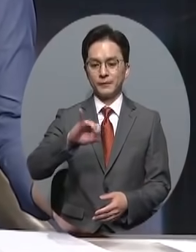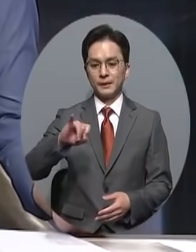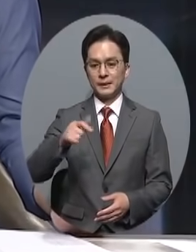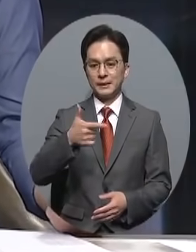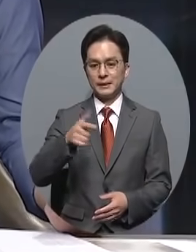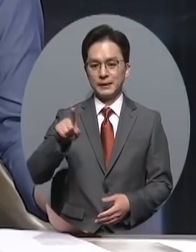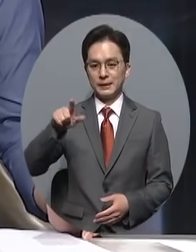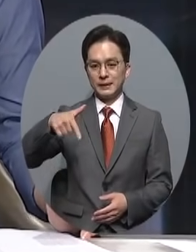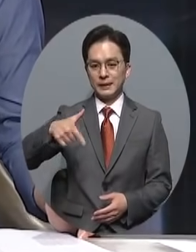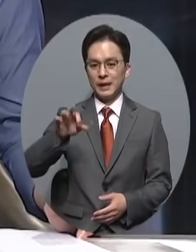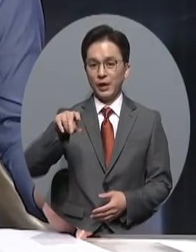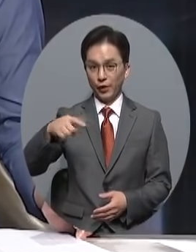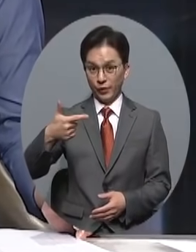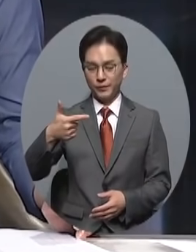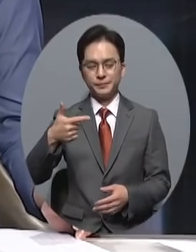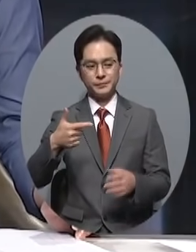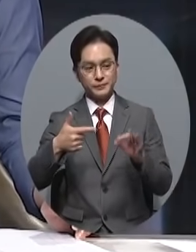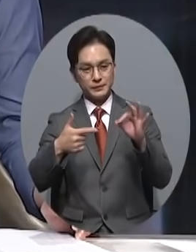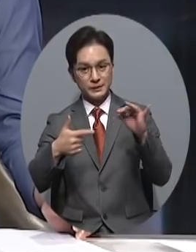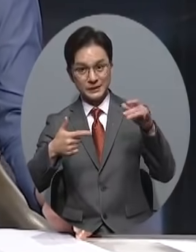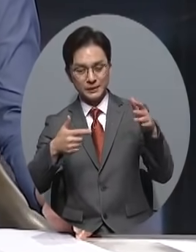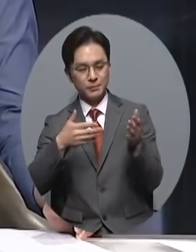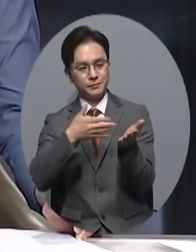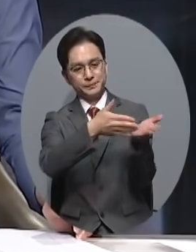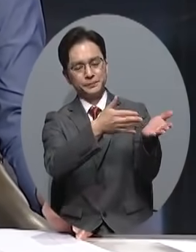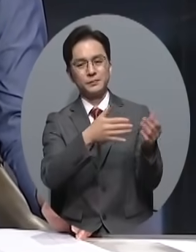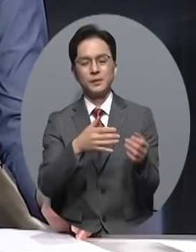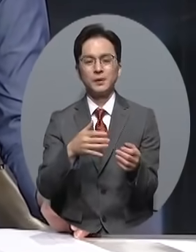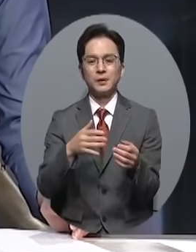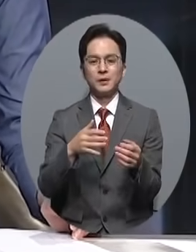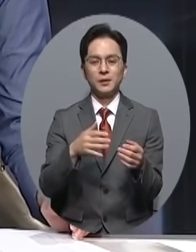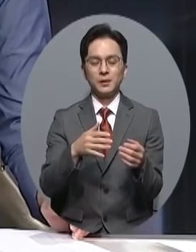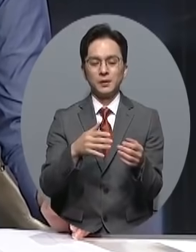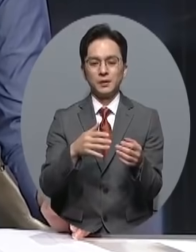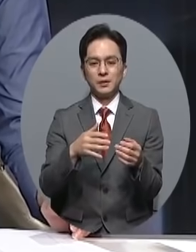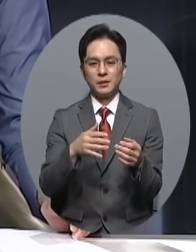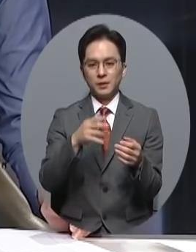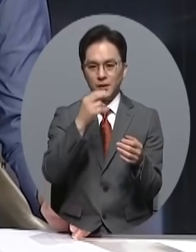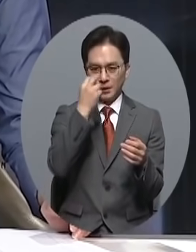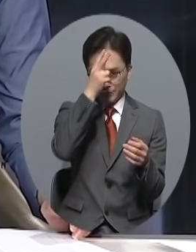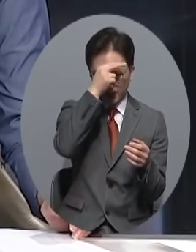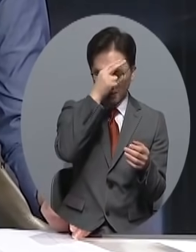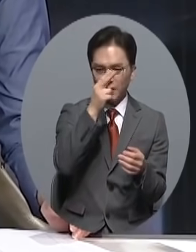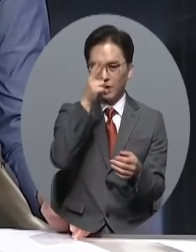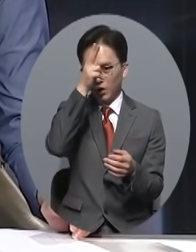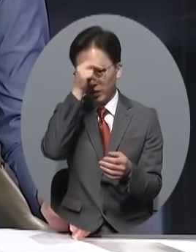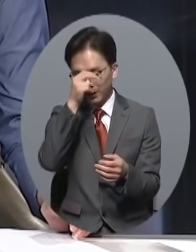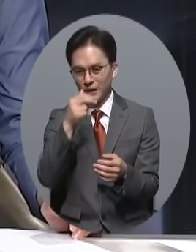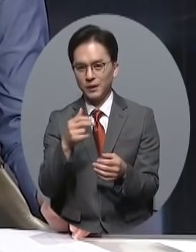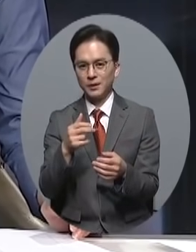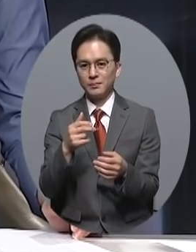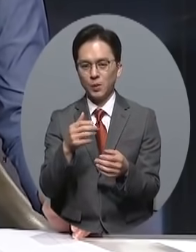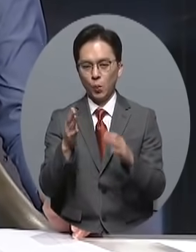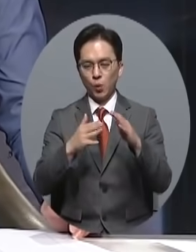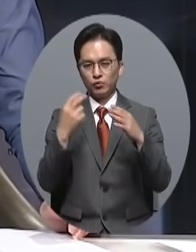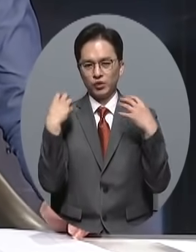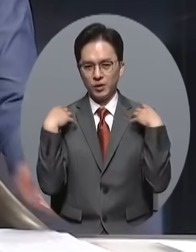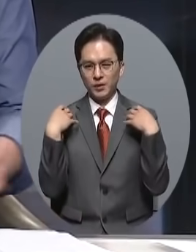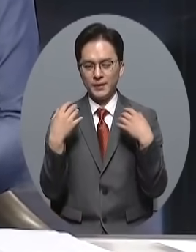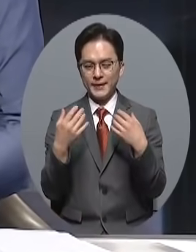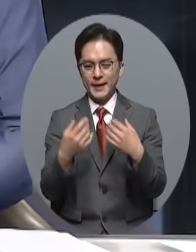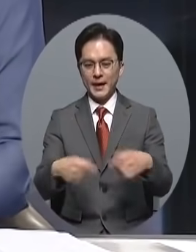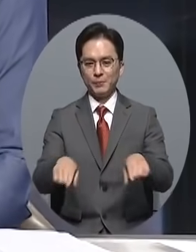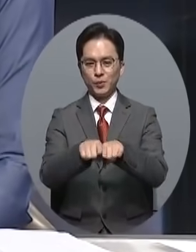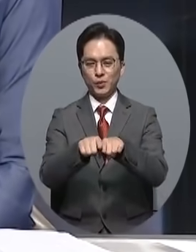검경 수사가 신속하게 이루어지지 않고 있다고 보고요. 합수본 구성을 주장하고 나섰는데 이 지사 이제 답변 과정에서 조금 다소